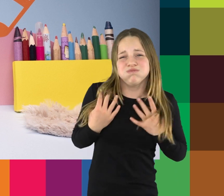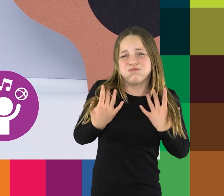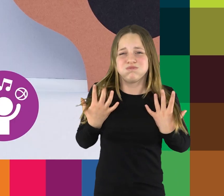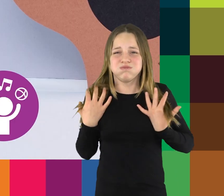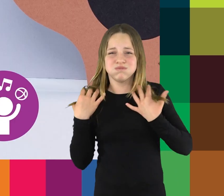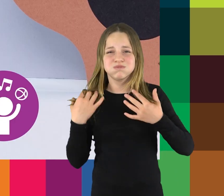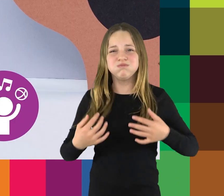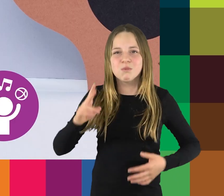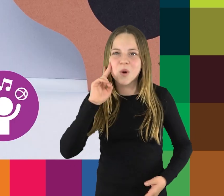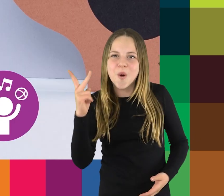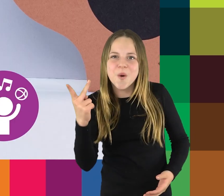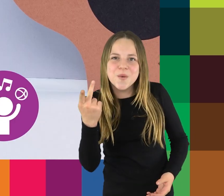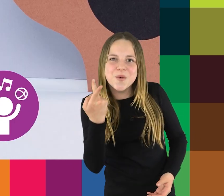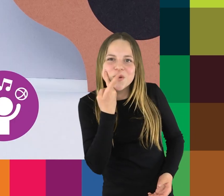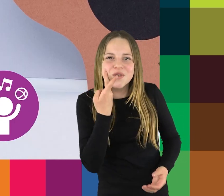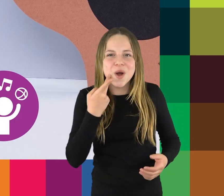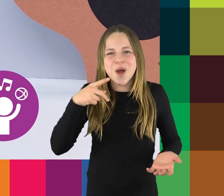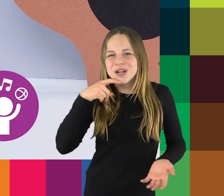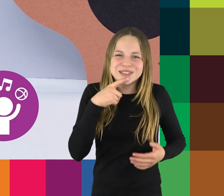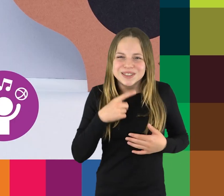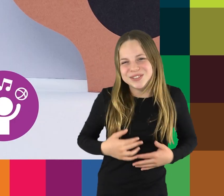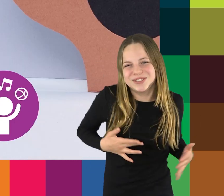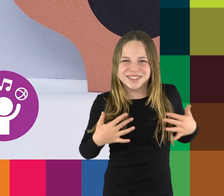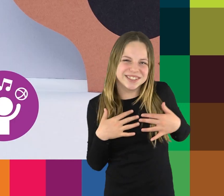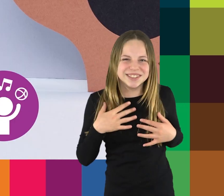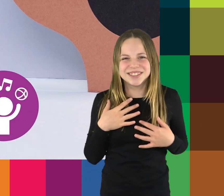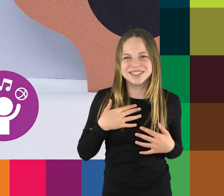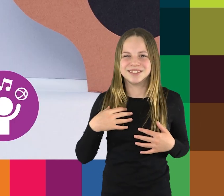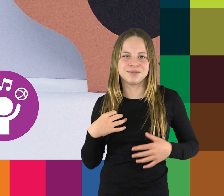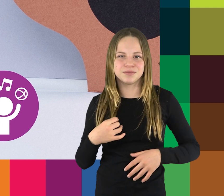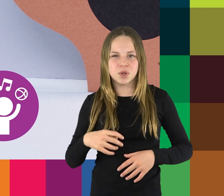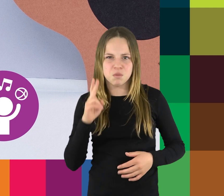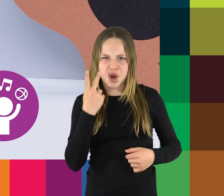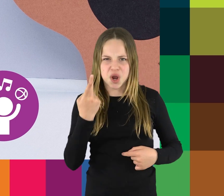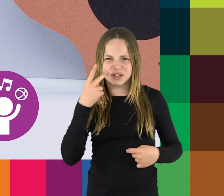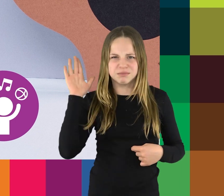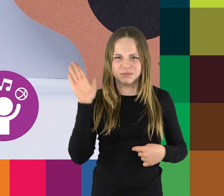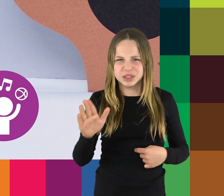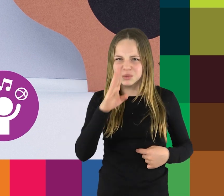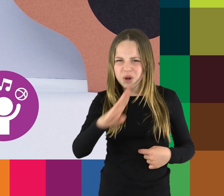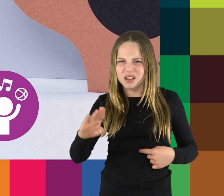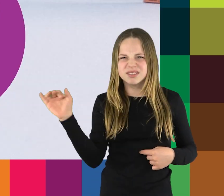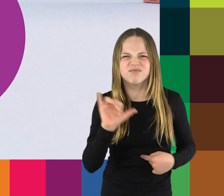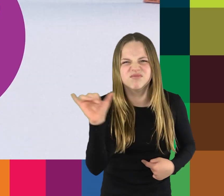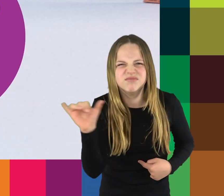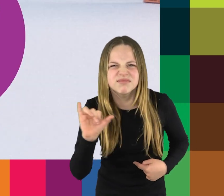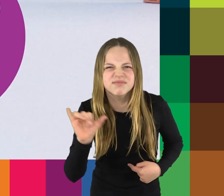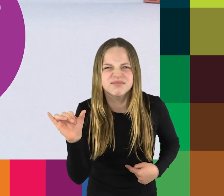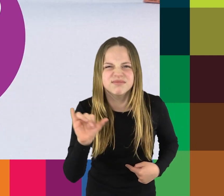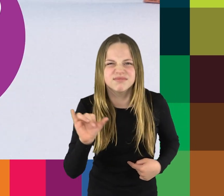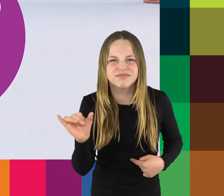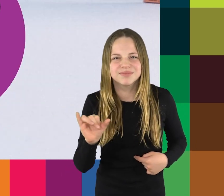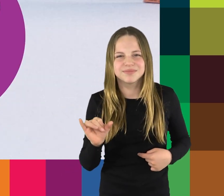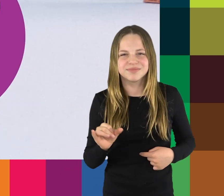Oh, on devient mauve. Ça chatouille. C'est quoi ce droit?